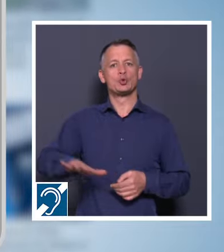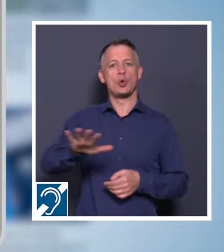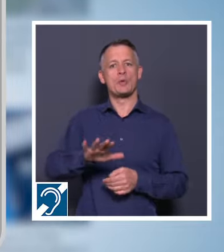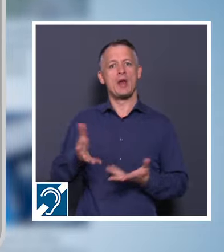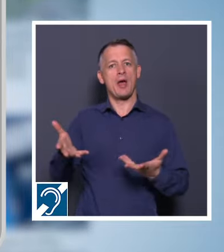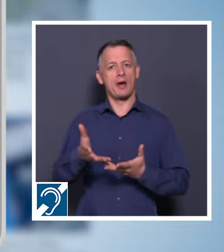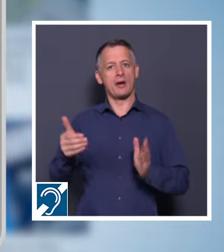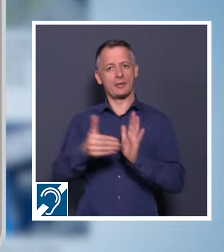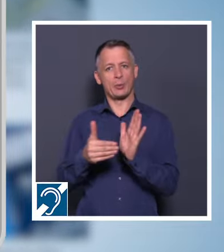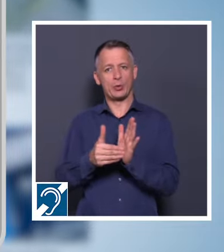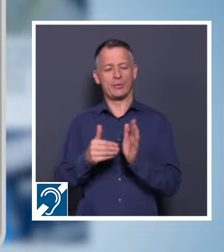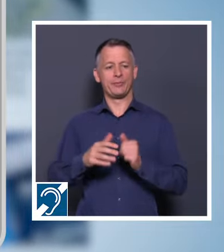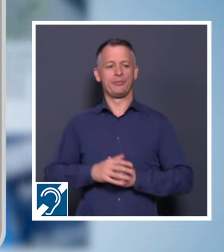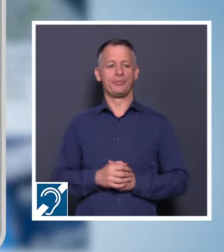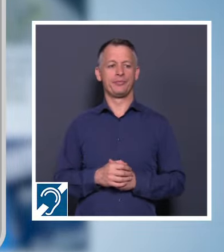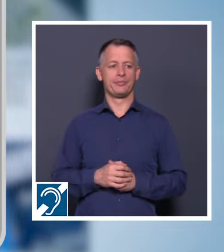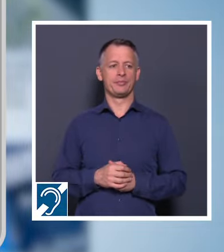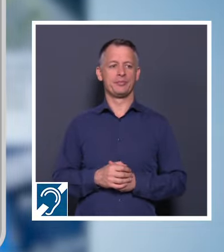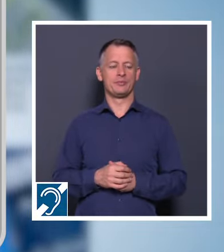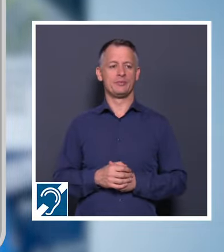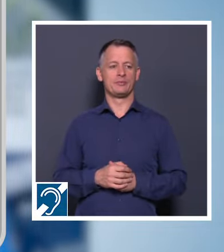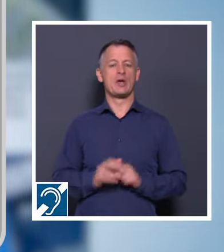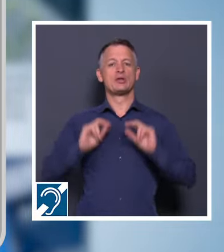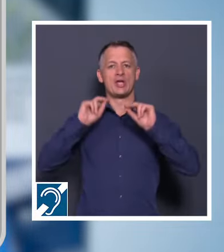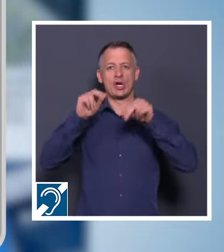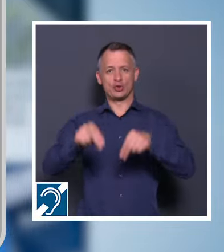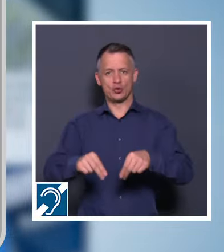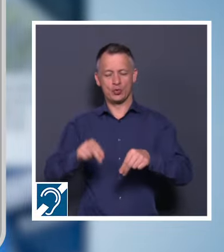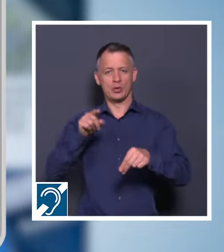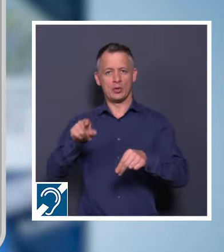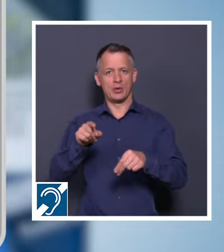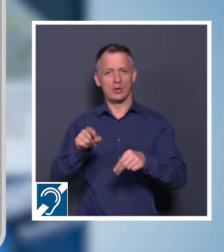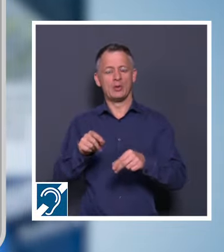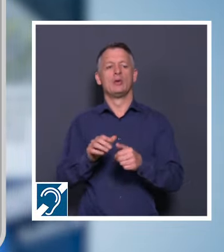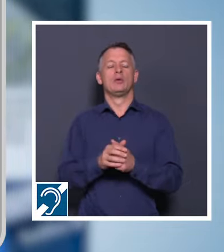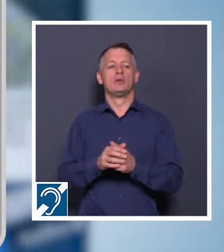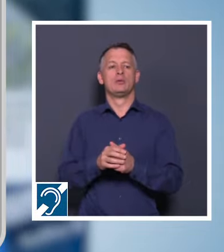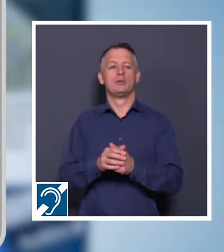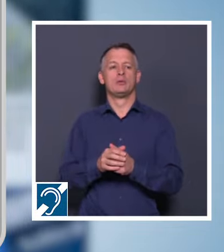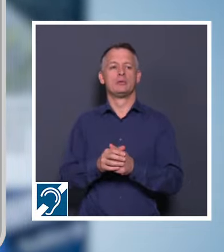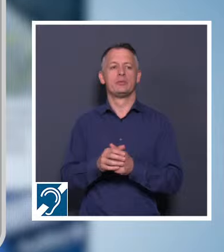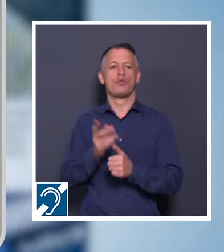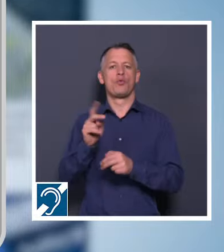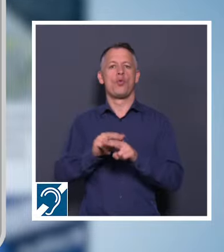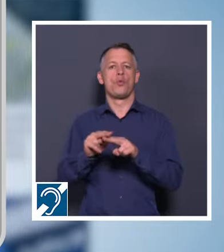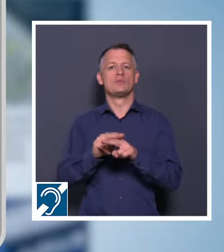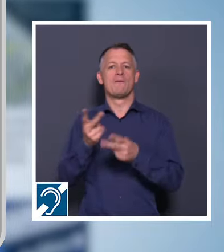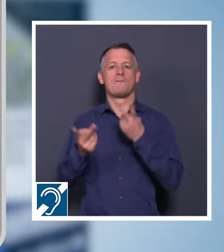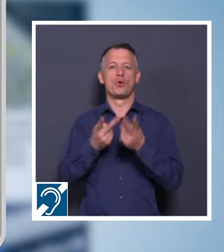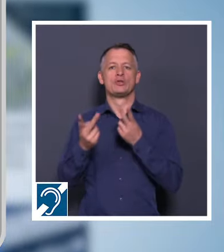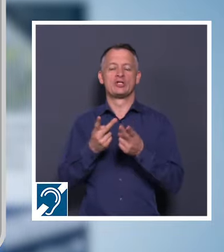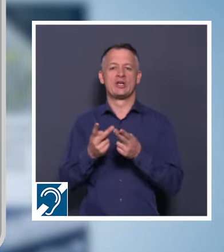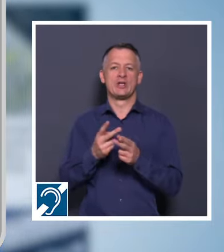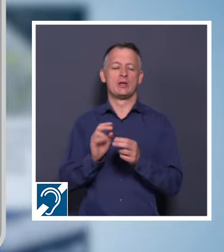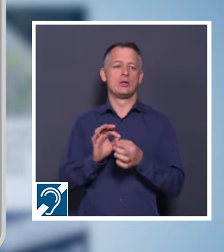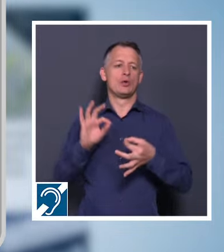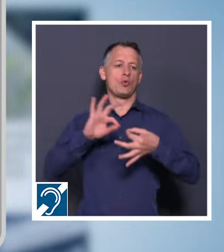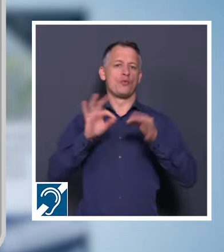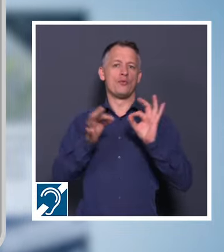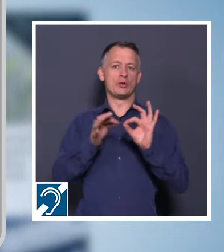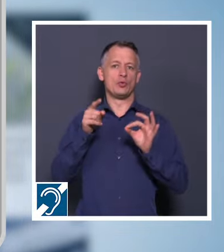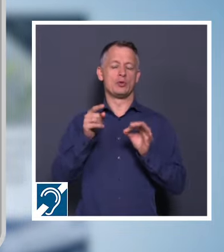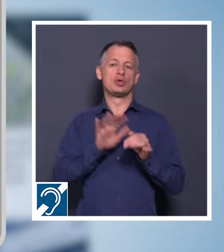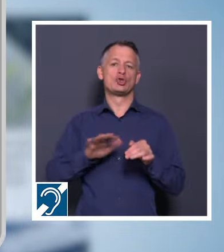să le lovească, să le impacteze, cum se folosește termenul în mediul